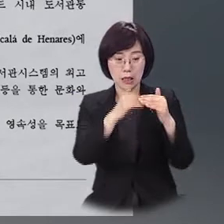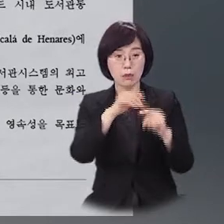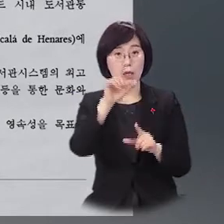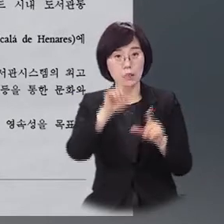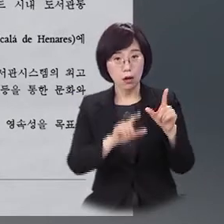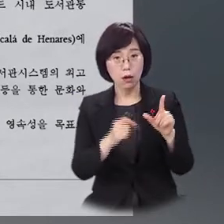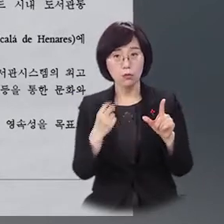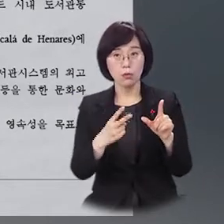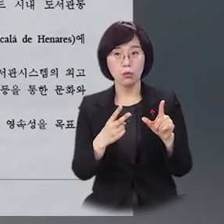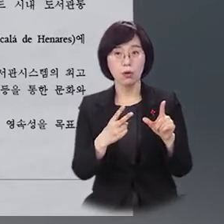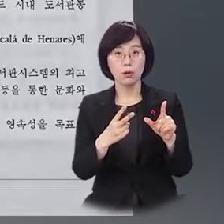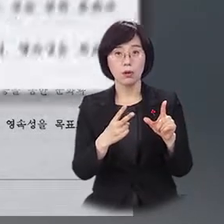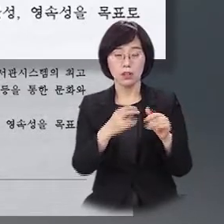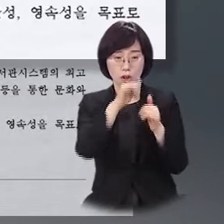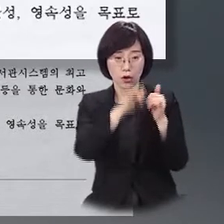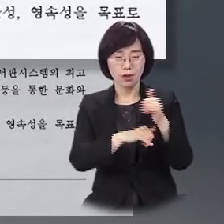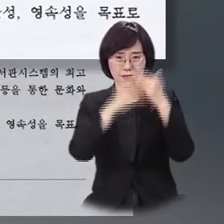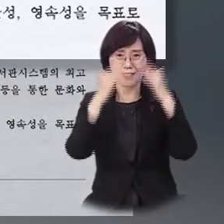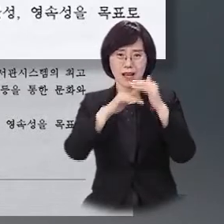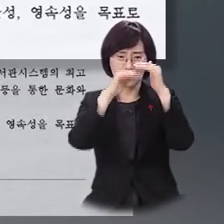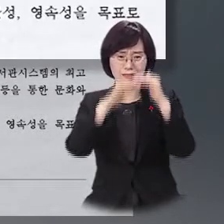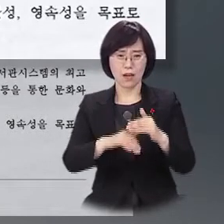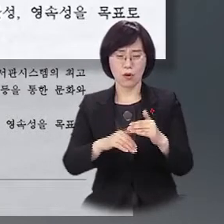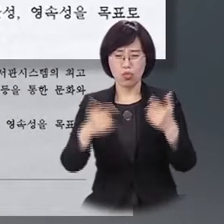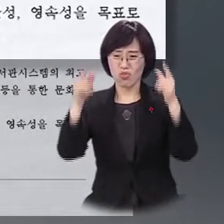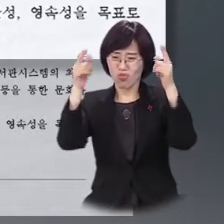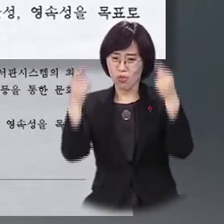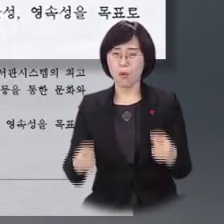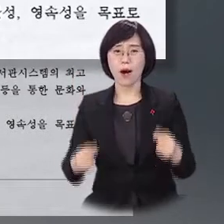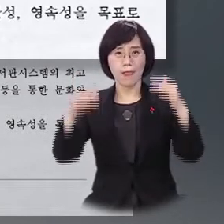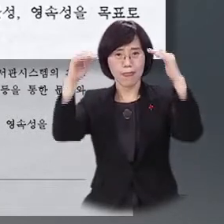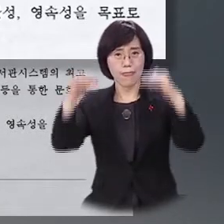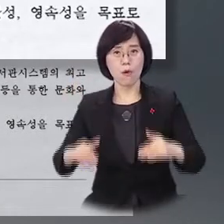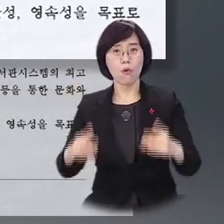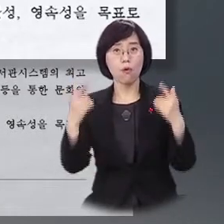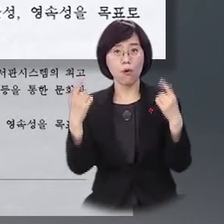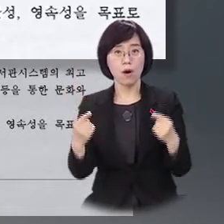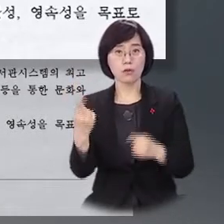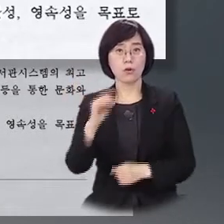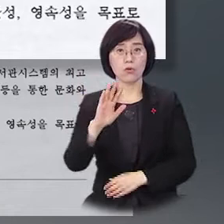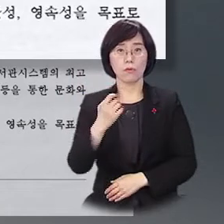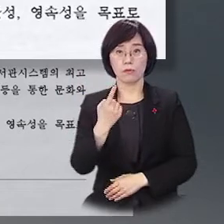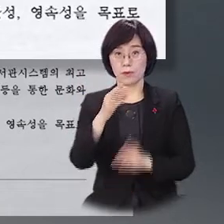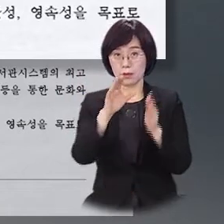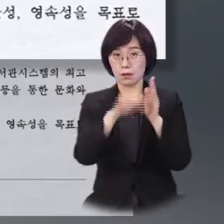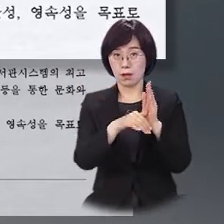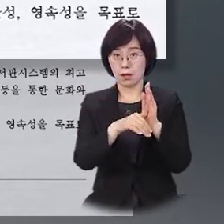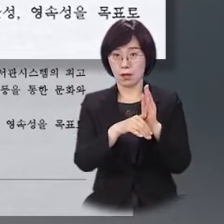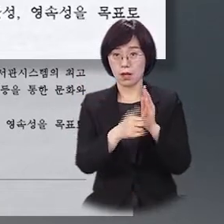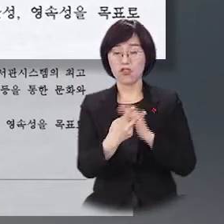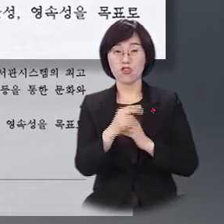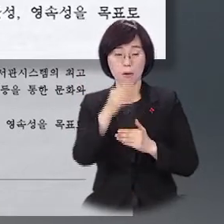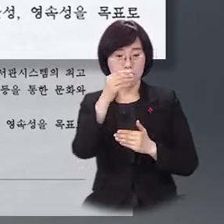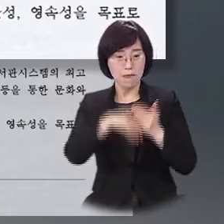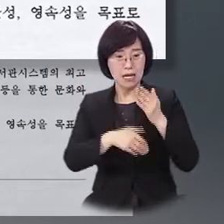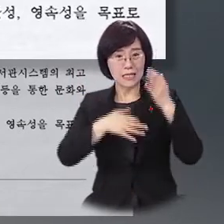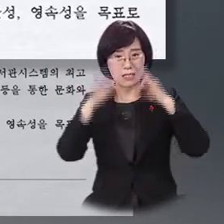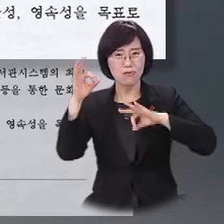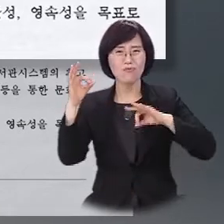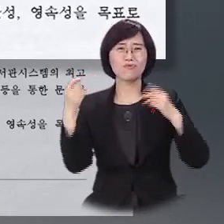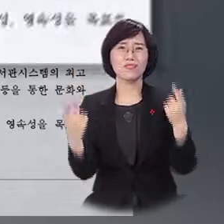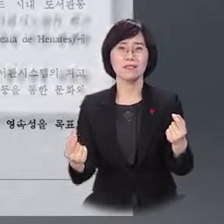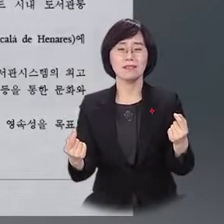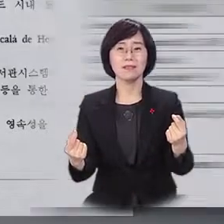현황부터 연혁까지 내용이 사실상 똑같습니다. 1991년에 연자가 빠진 실수도